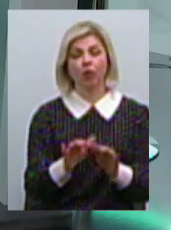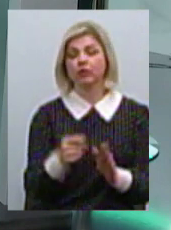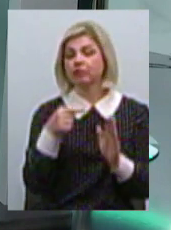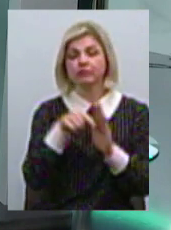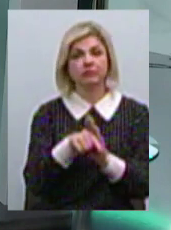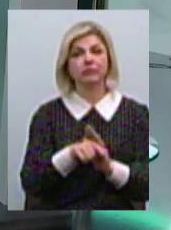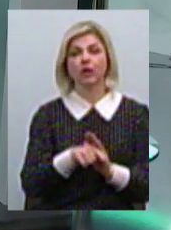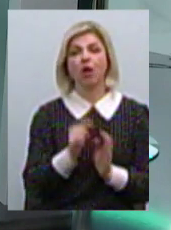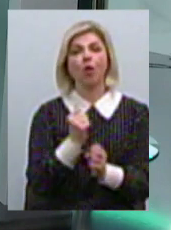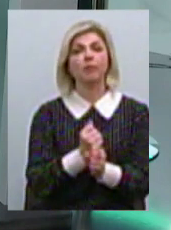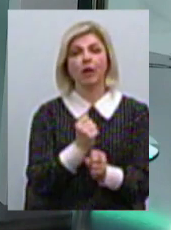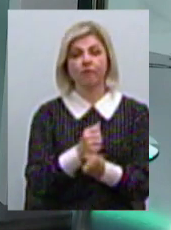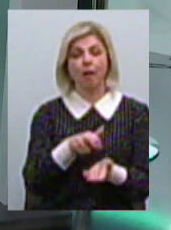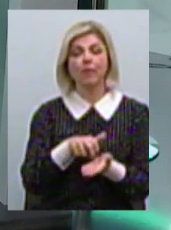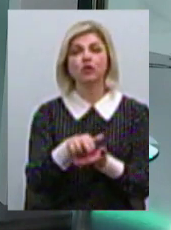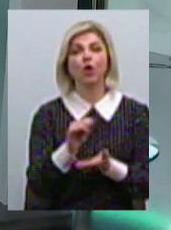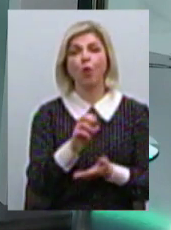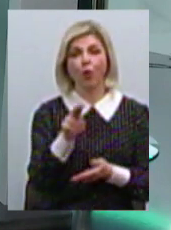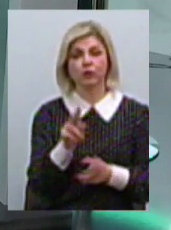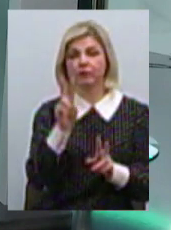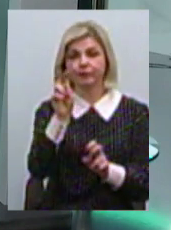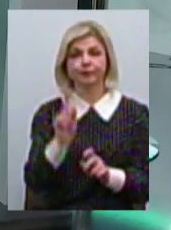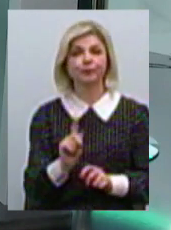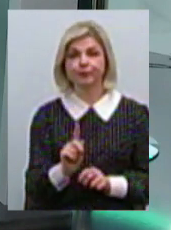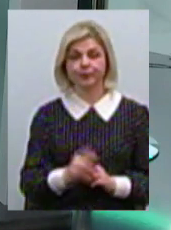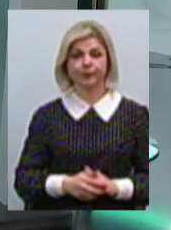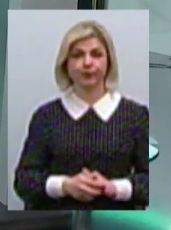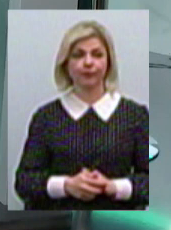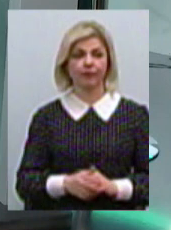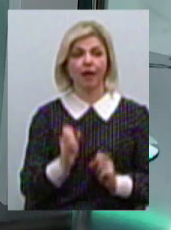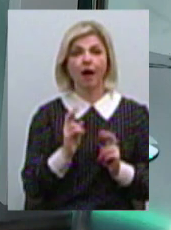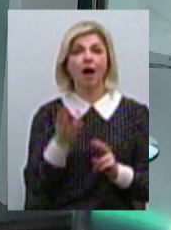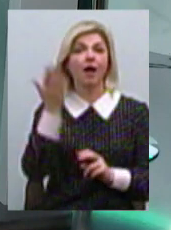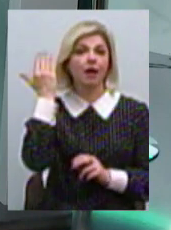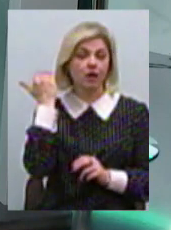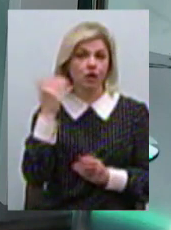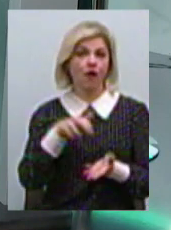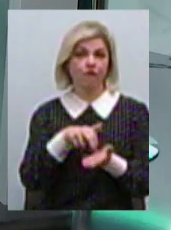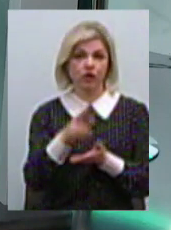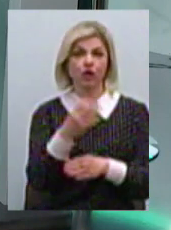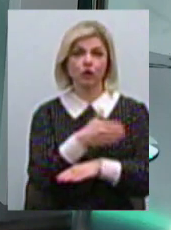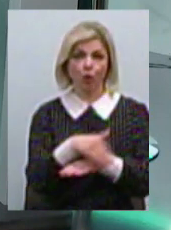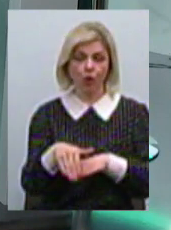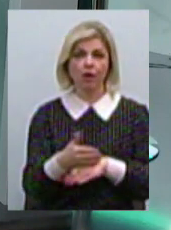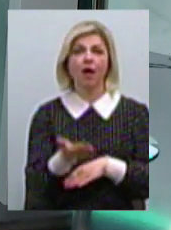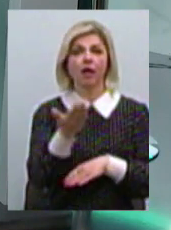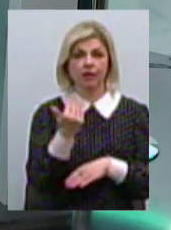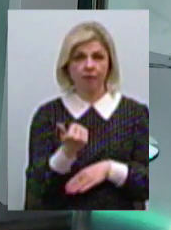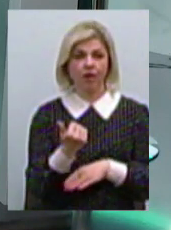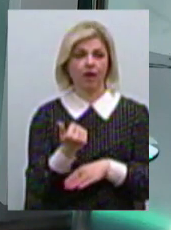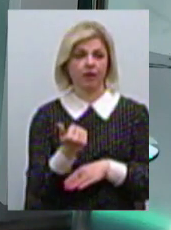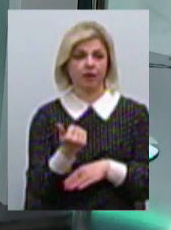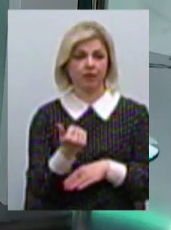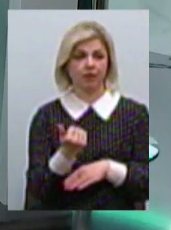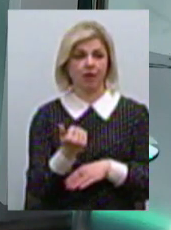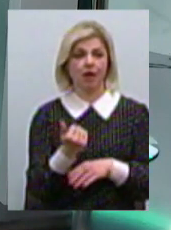увазі відпрацювання пішохід? Це не як раніше було. Вийшли на вулиці, давайте побільше оформимо людей і все. На цьому